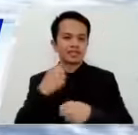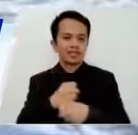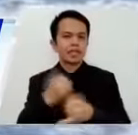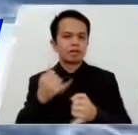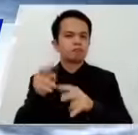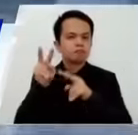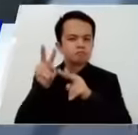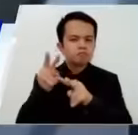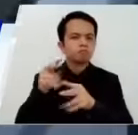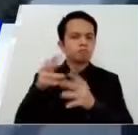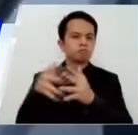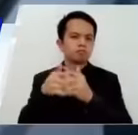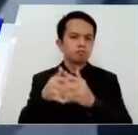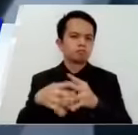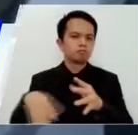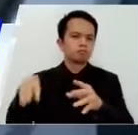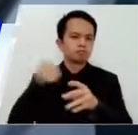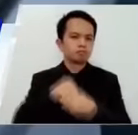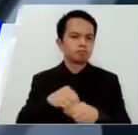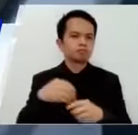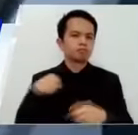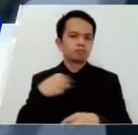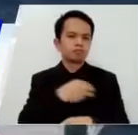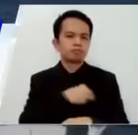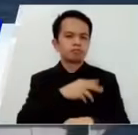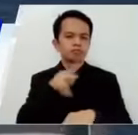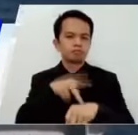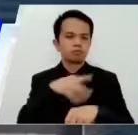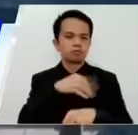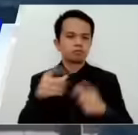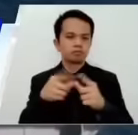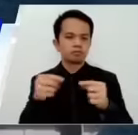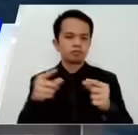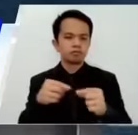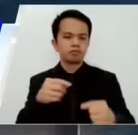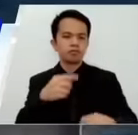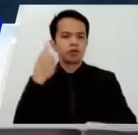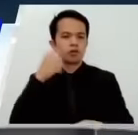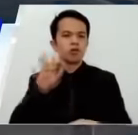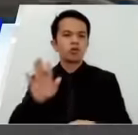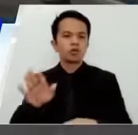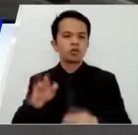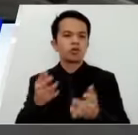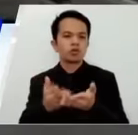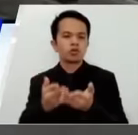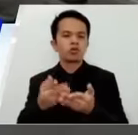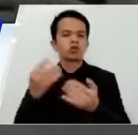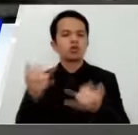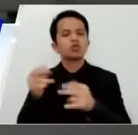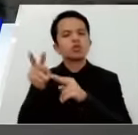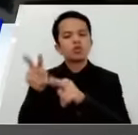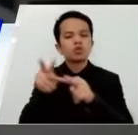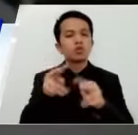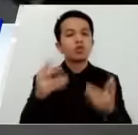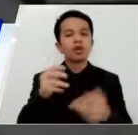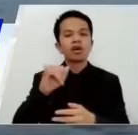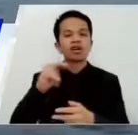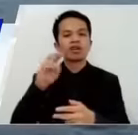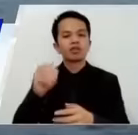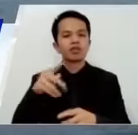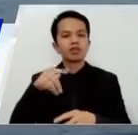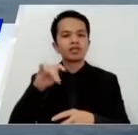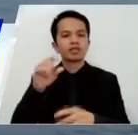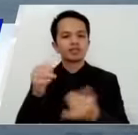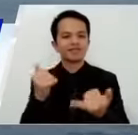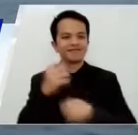Amerika na isakay ang mga miyembro ng Philippine at Japan Coast Guards sa kanilang barko habang nagpapatrolya sa Indo-Pacific ngayong taon.